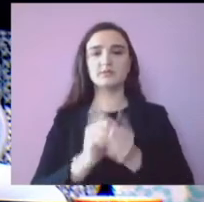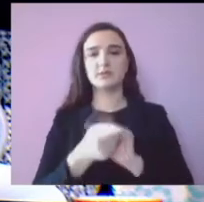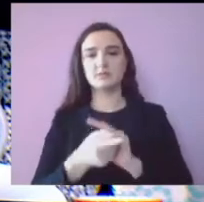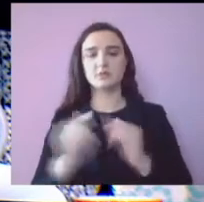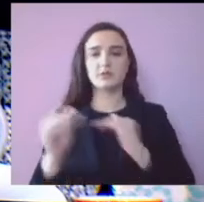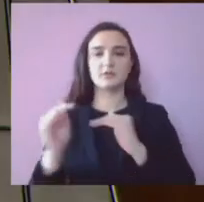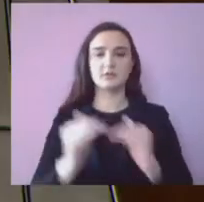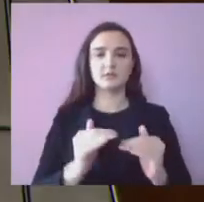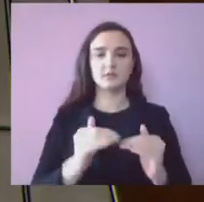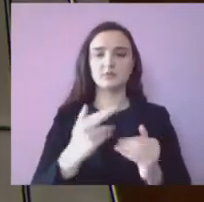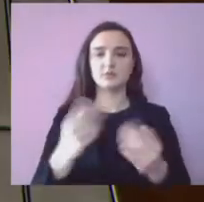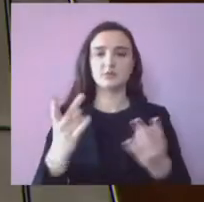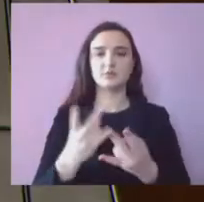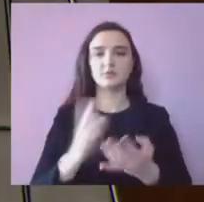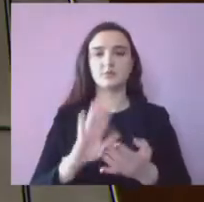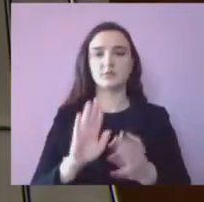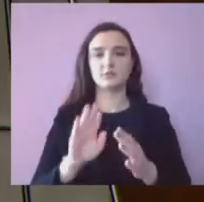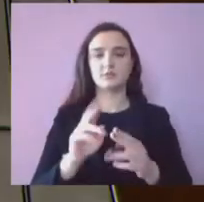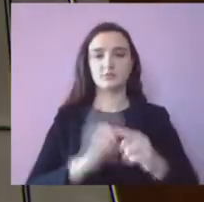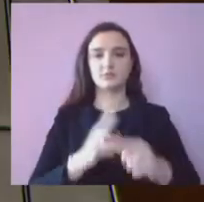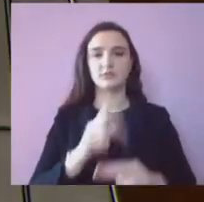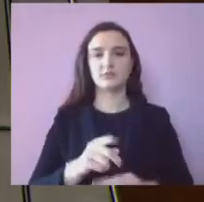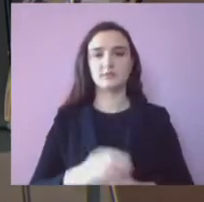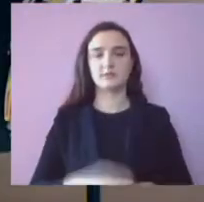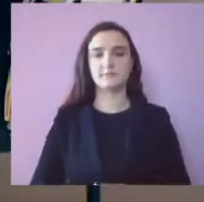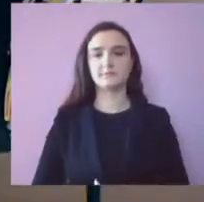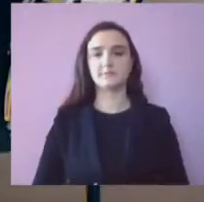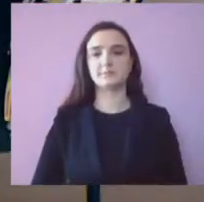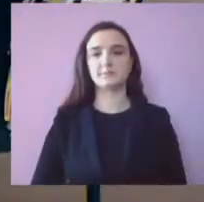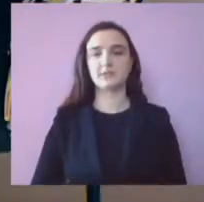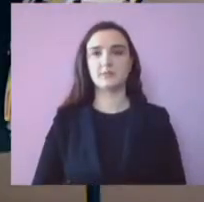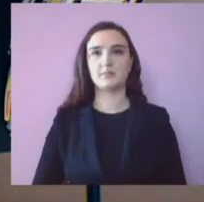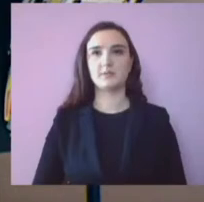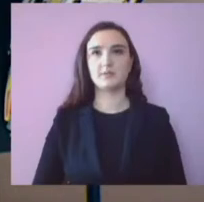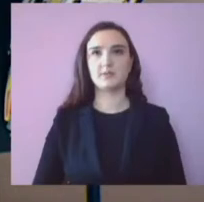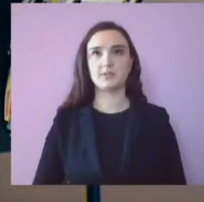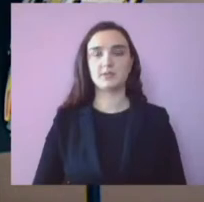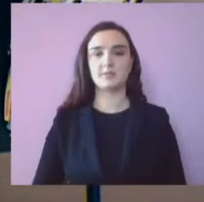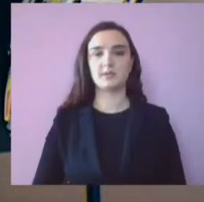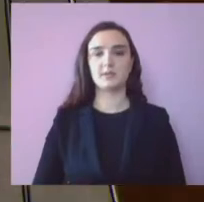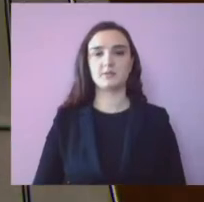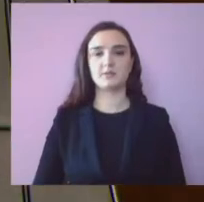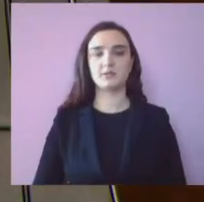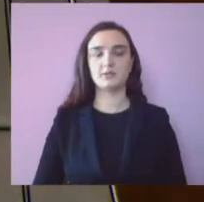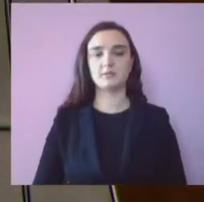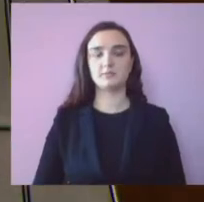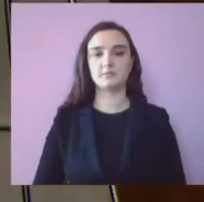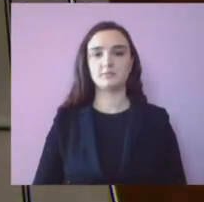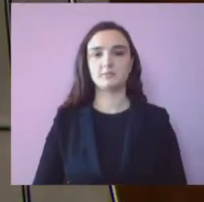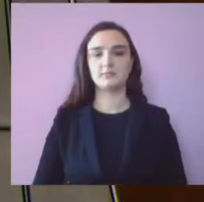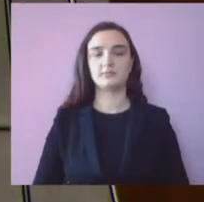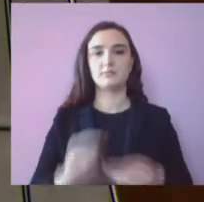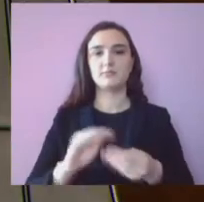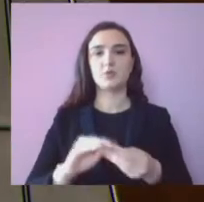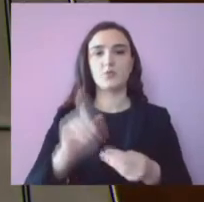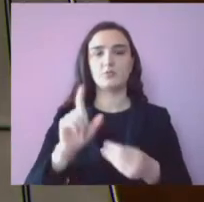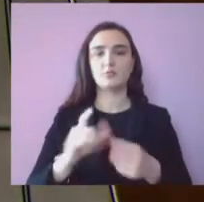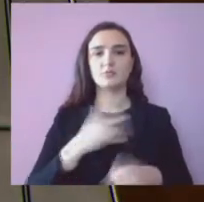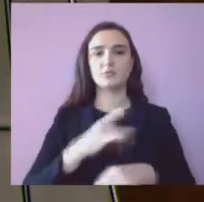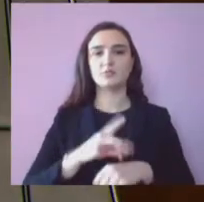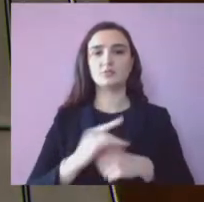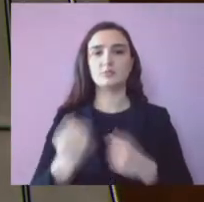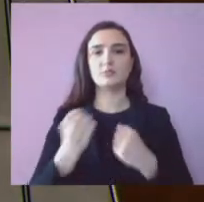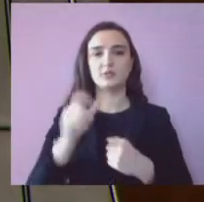და საჭიროა თუ არა ჩარევა. Ძალიან დიდი მადლობა ბატონ დავით ჩვენთან სტუმრობისთვის, მეგობრობისთვის,